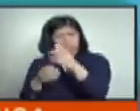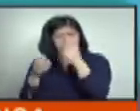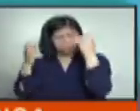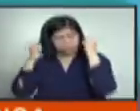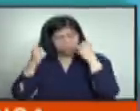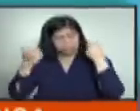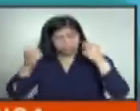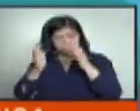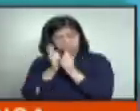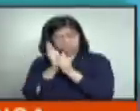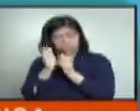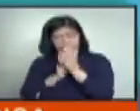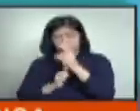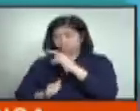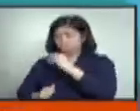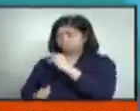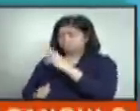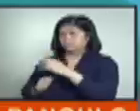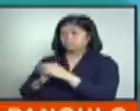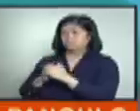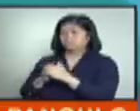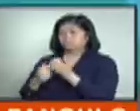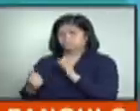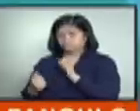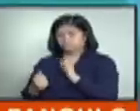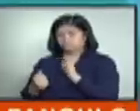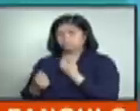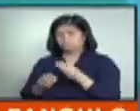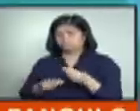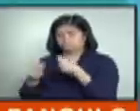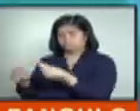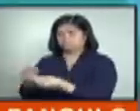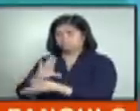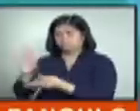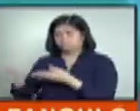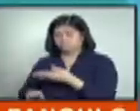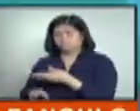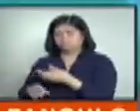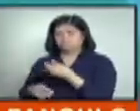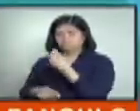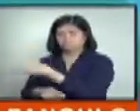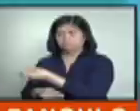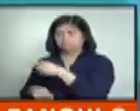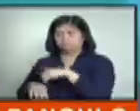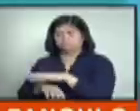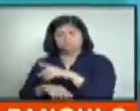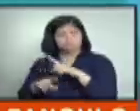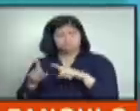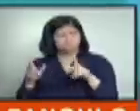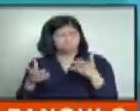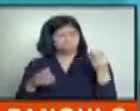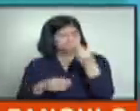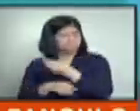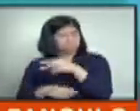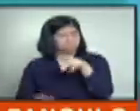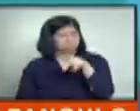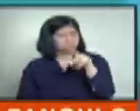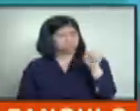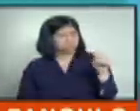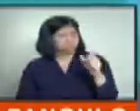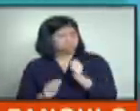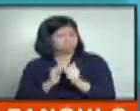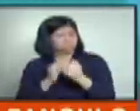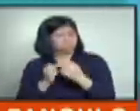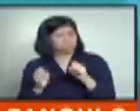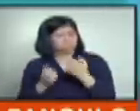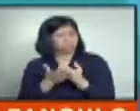safety equipment? Hindi po, ako na po napuprovide nun. Dinadala lang sa site. Hindi, pero ano yung binigay mo na para po na safety equipment